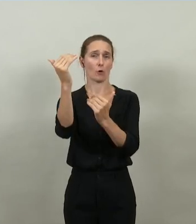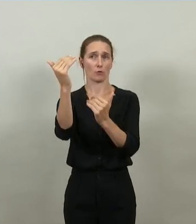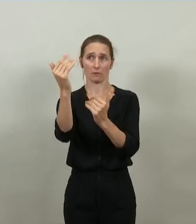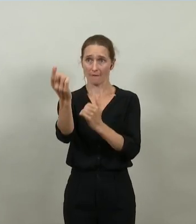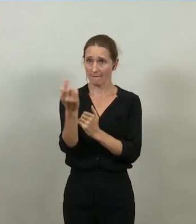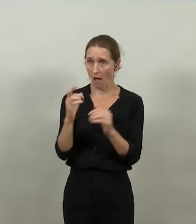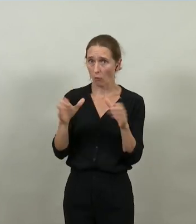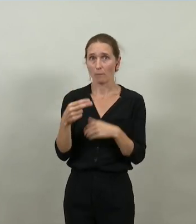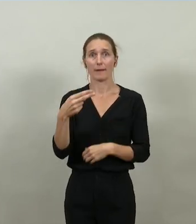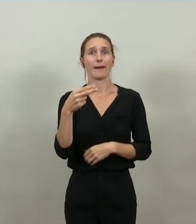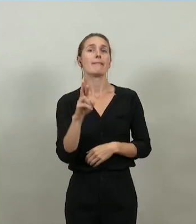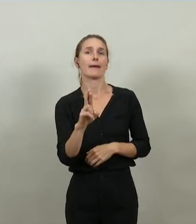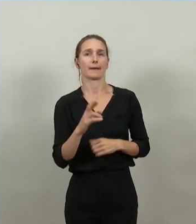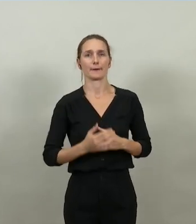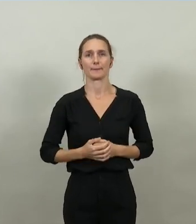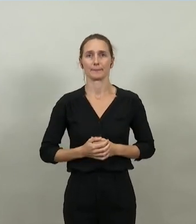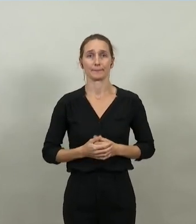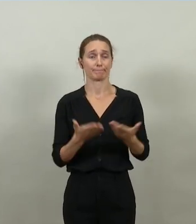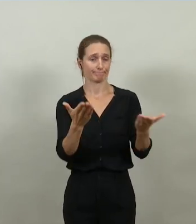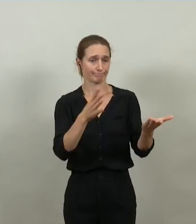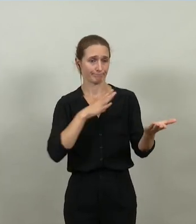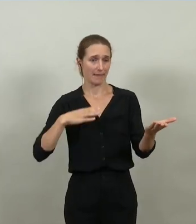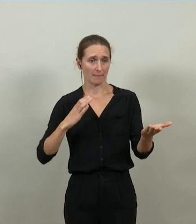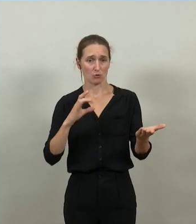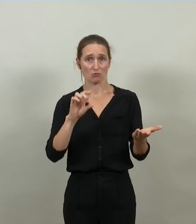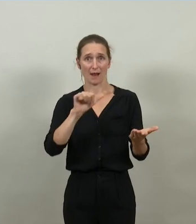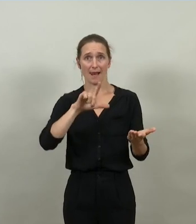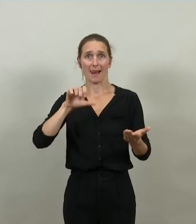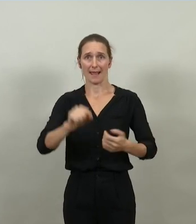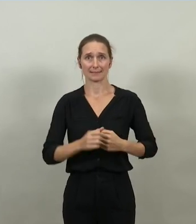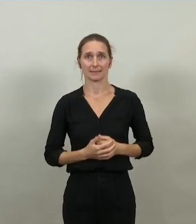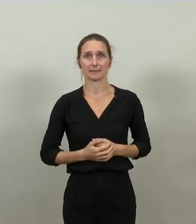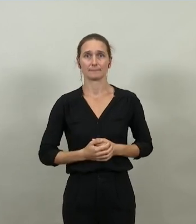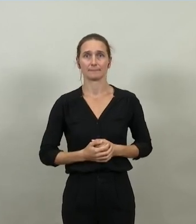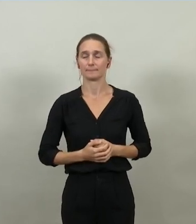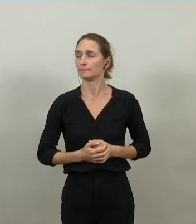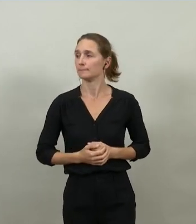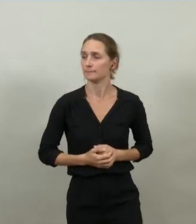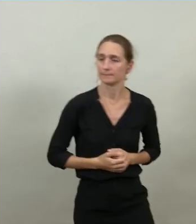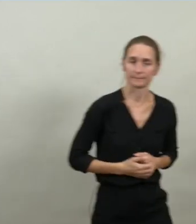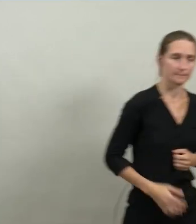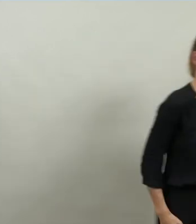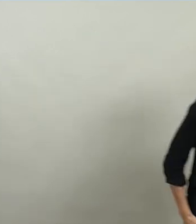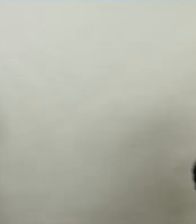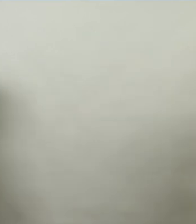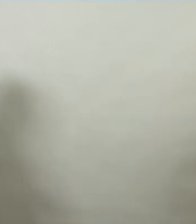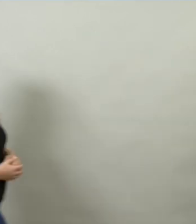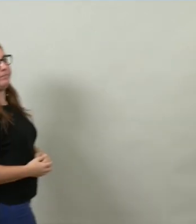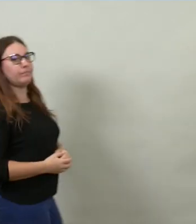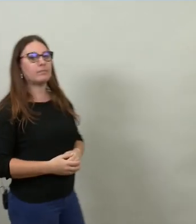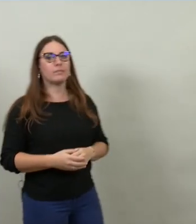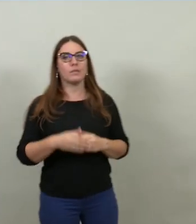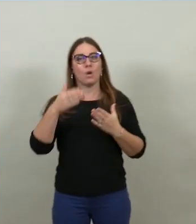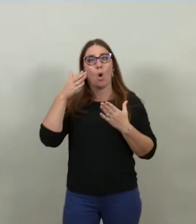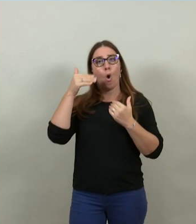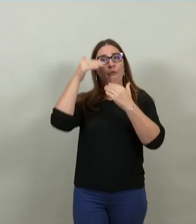par NR madame Chalas oui merci Monsieur le Maire ce veu demande au parlementaires de bien